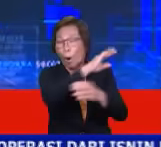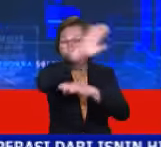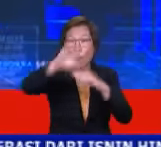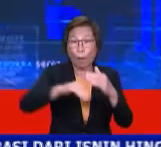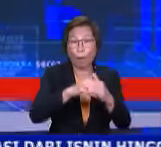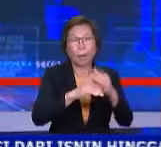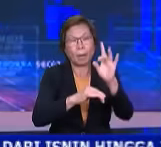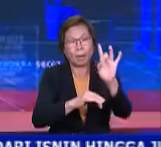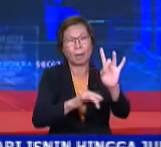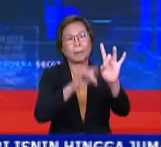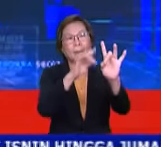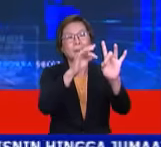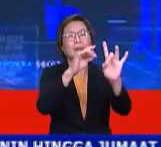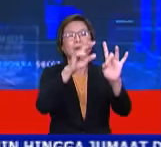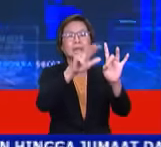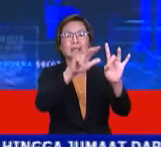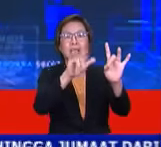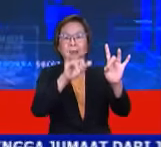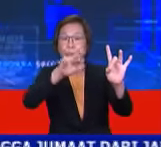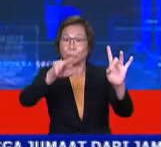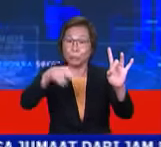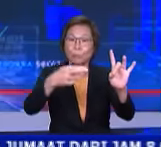keseluruhan